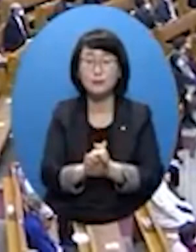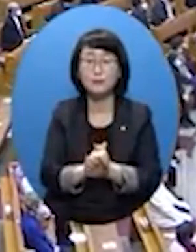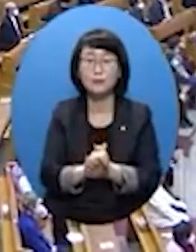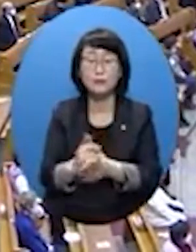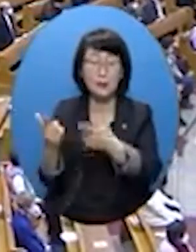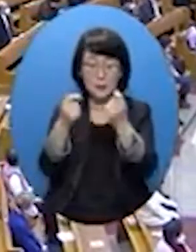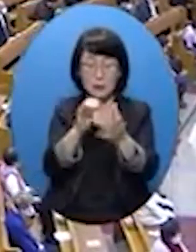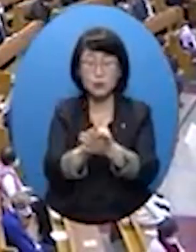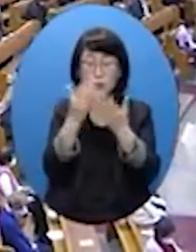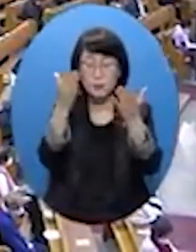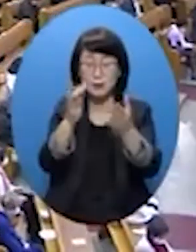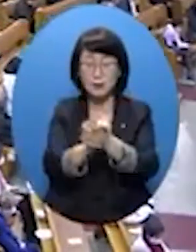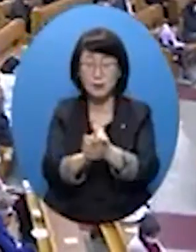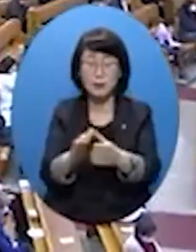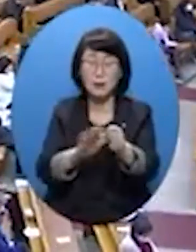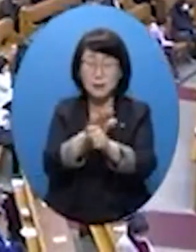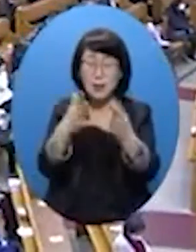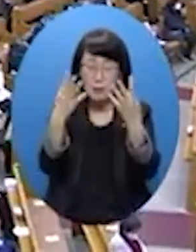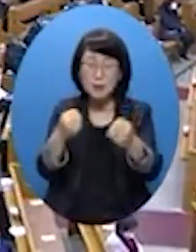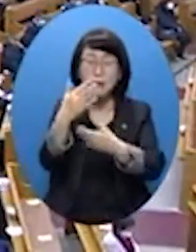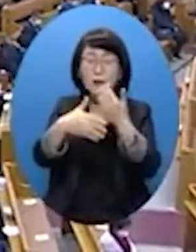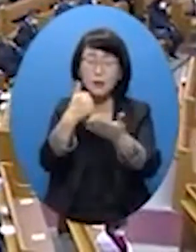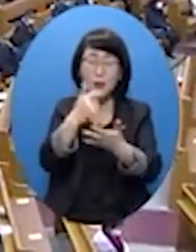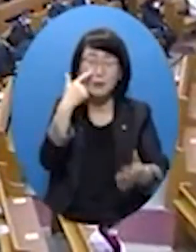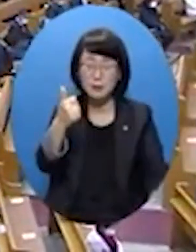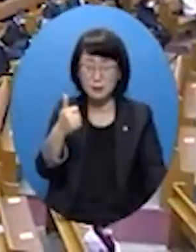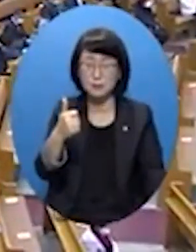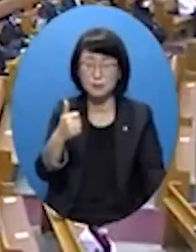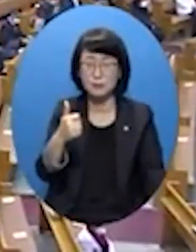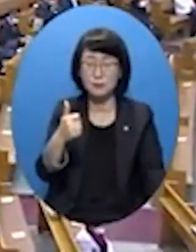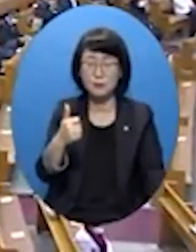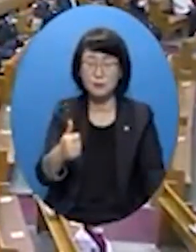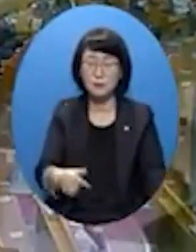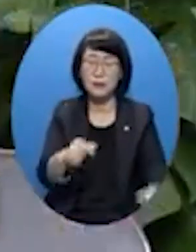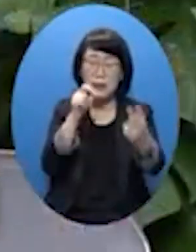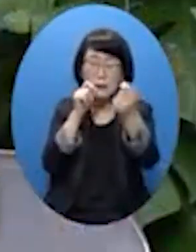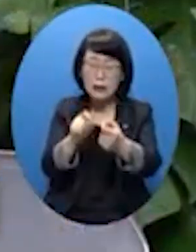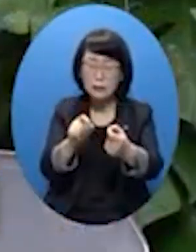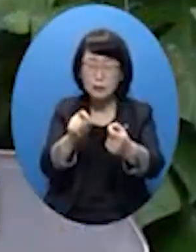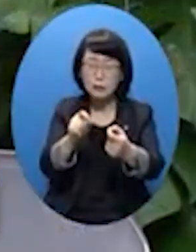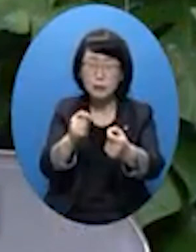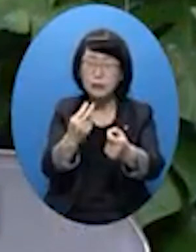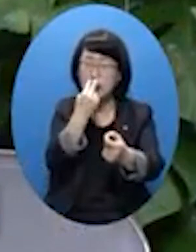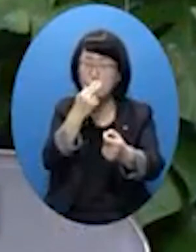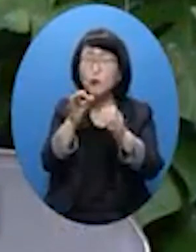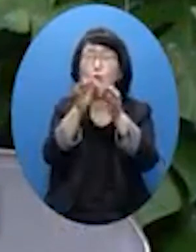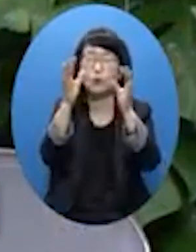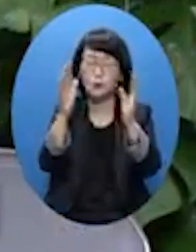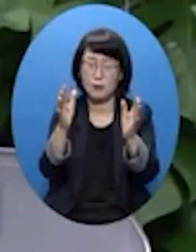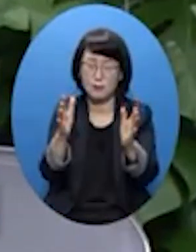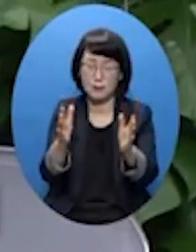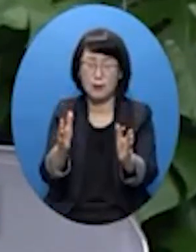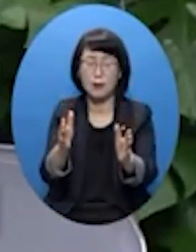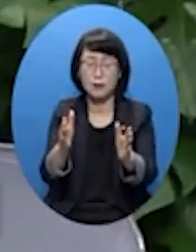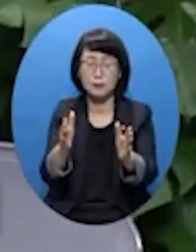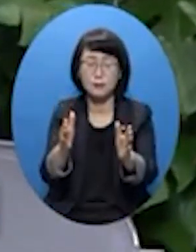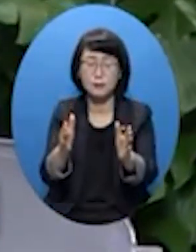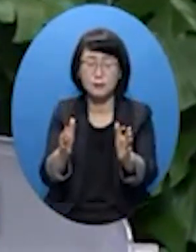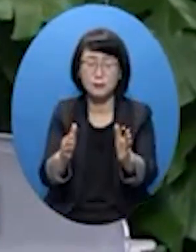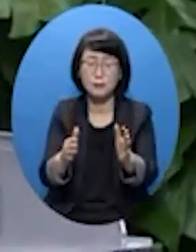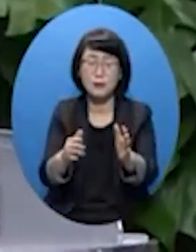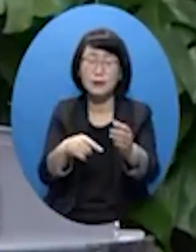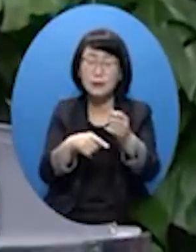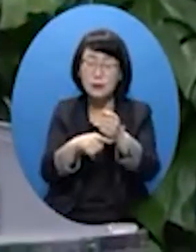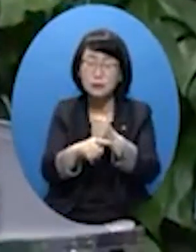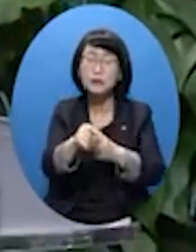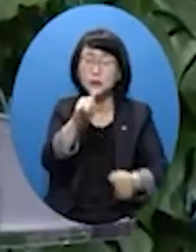기도 드립니다 사랑이 뭐 할 수 나라의 마법 찌 짧은 새끼를 살아가는 동안에 루의 및